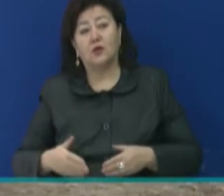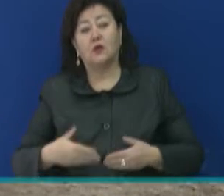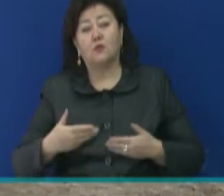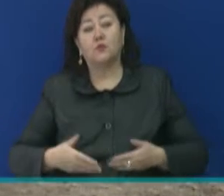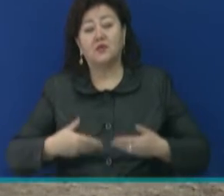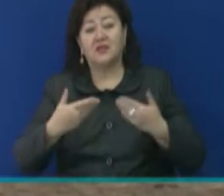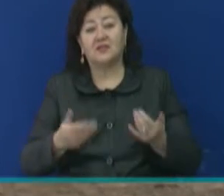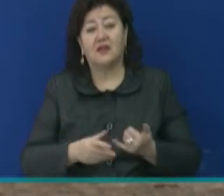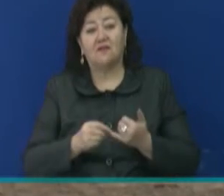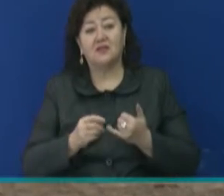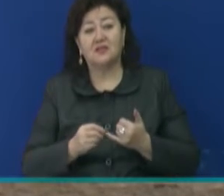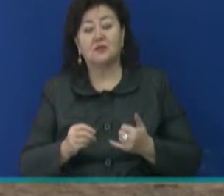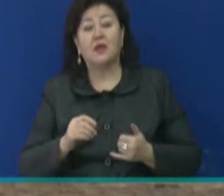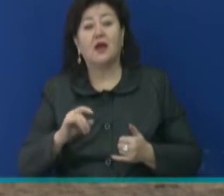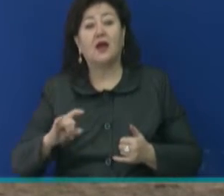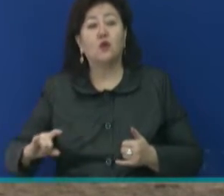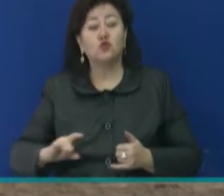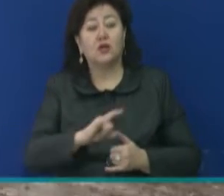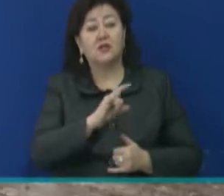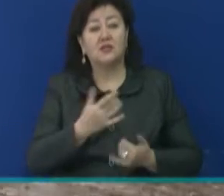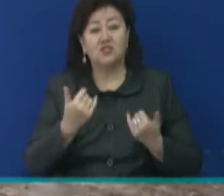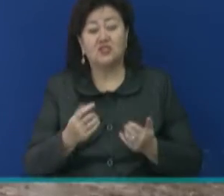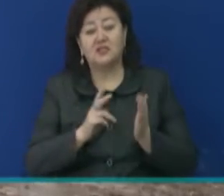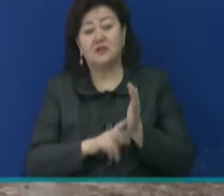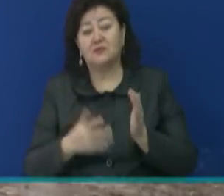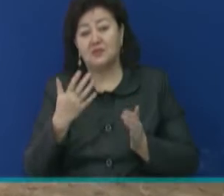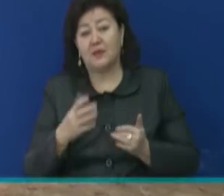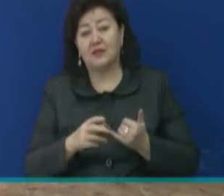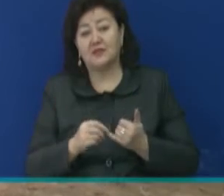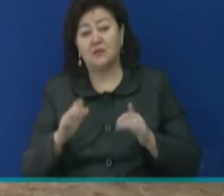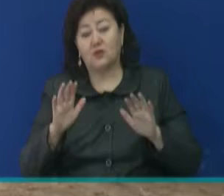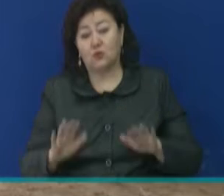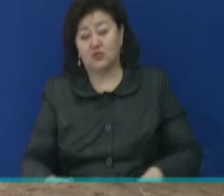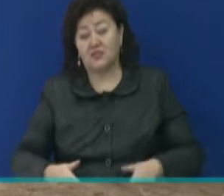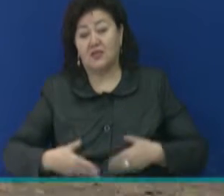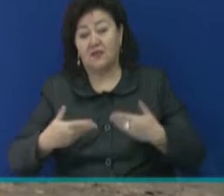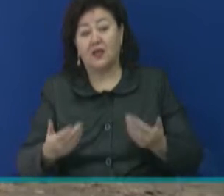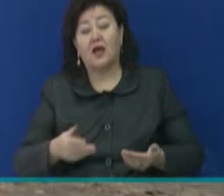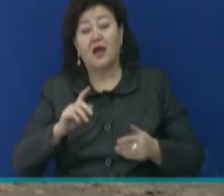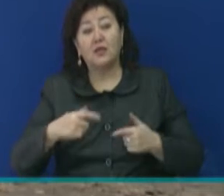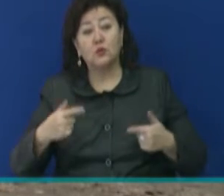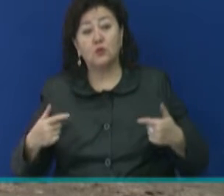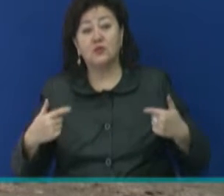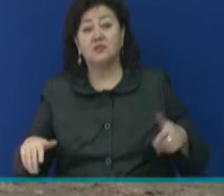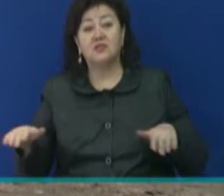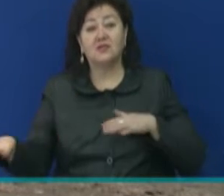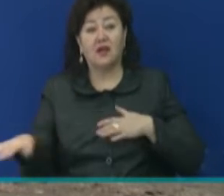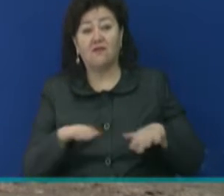ушахтари Комсомольский сейчас выдано 75 земельных участков а остальные находятся в процессе оформления